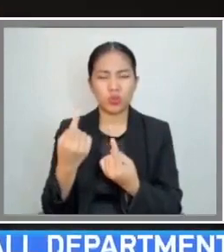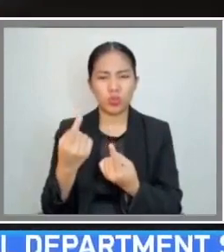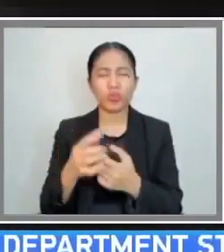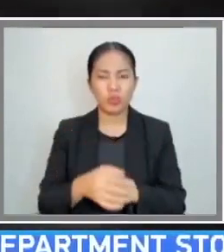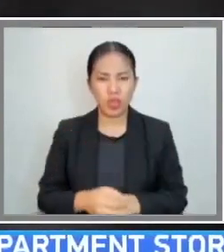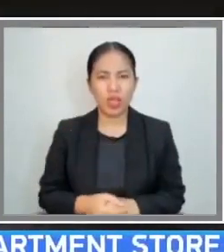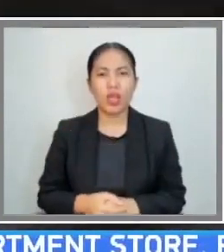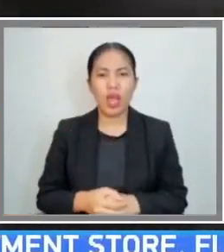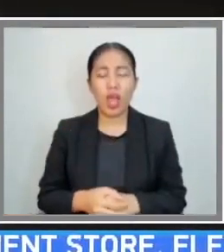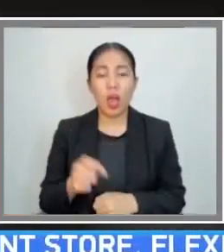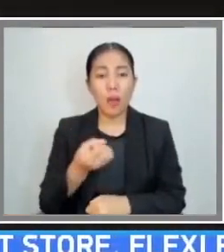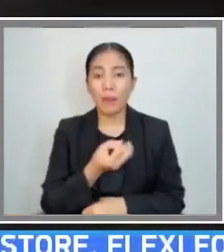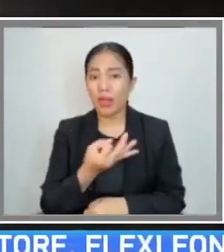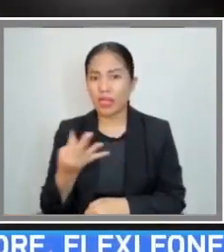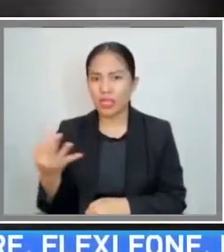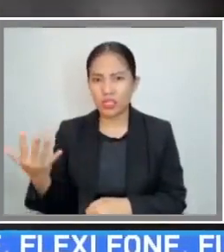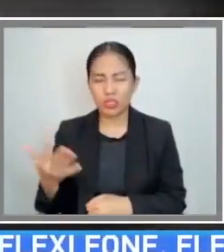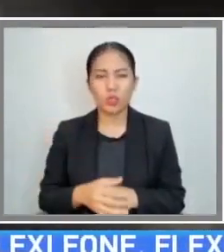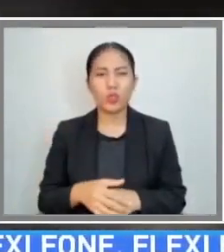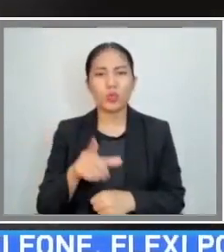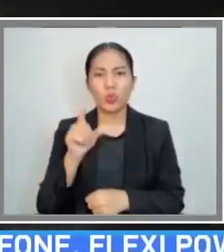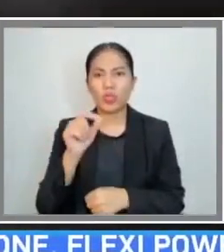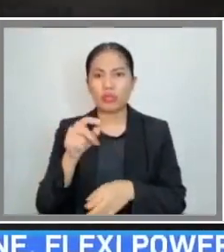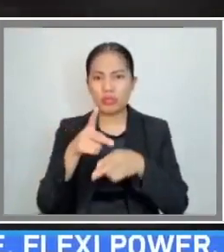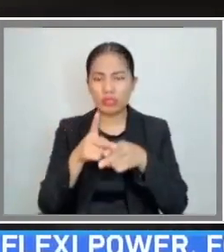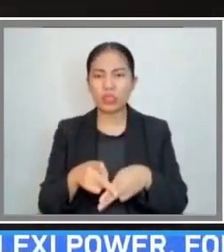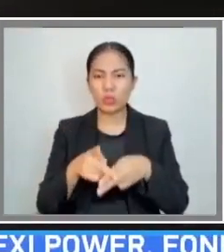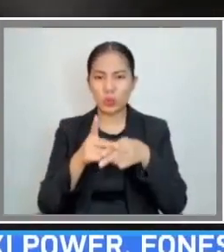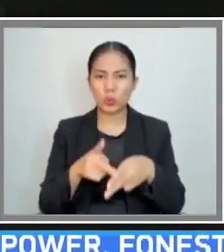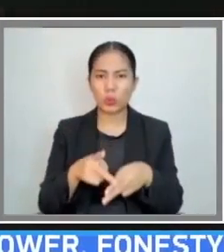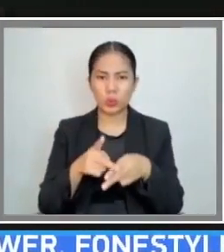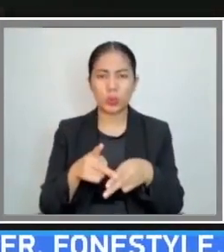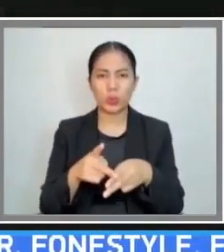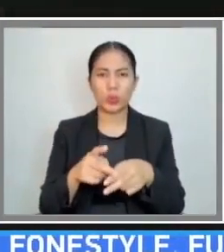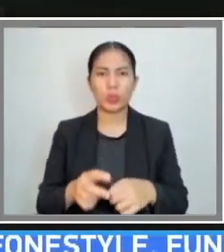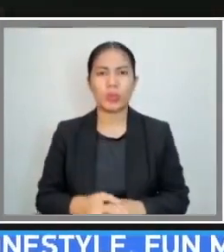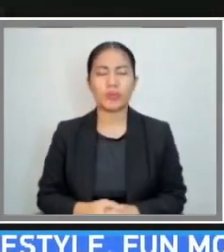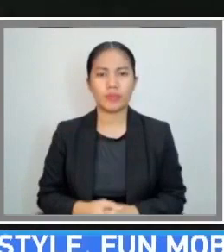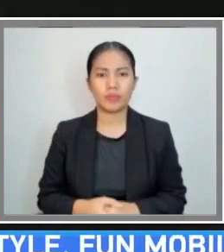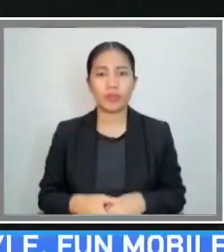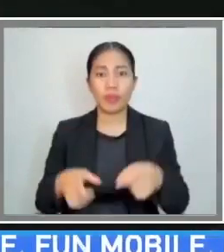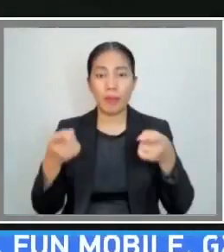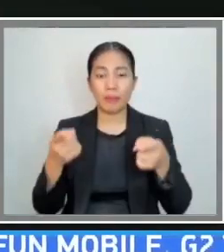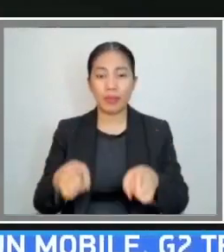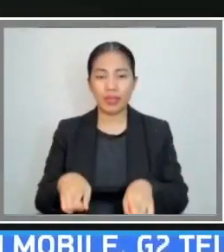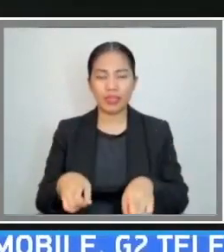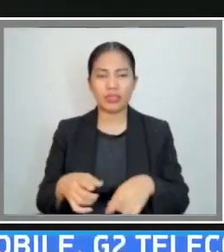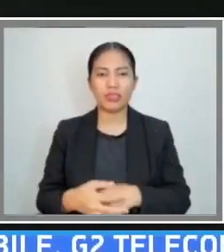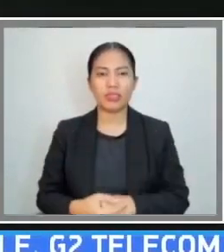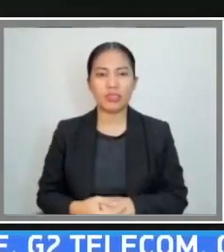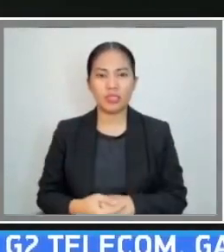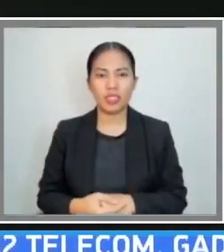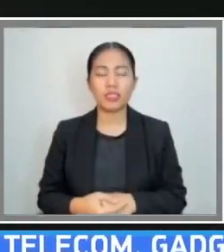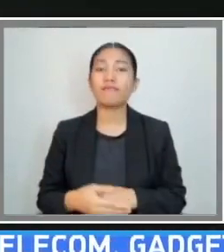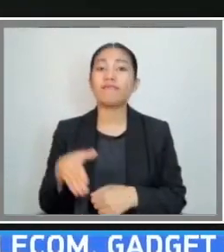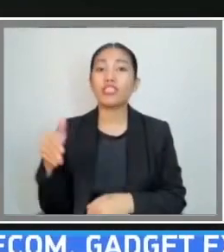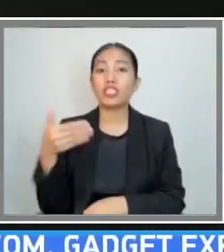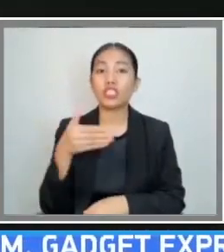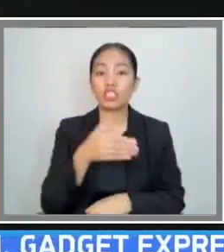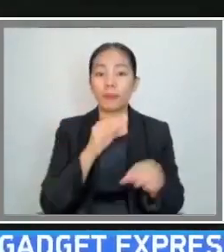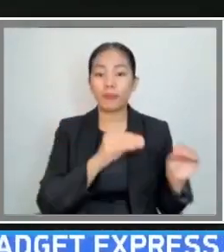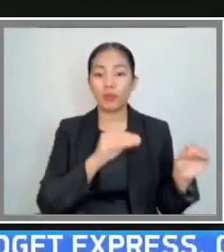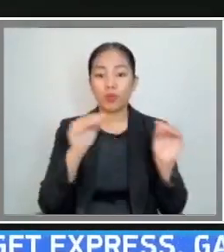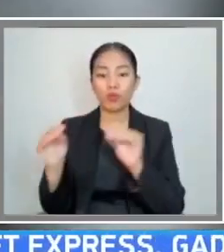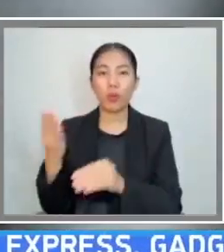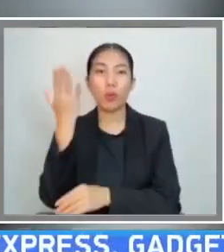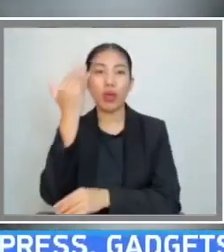of Fisheries and Aquatic Resources Bicol, sardine beaching ang nangyari o yung maramihang migration ng mga isda dahil sa pagbabago ng